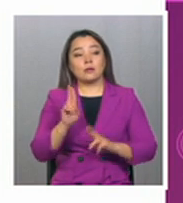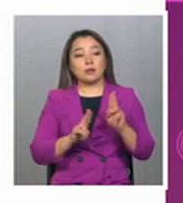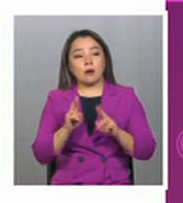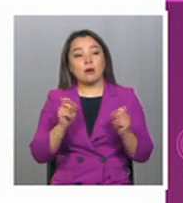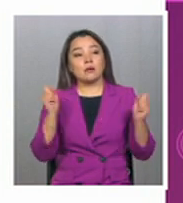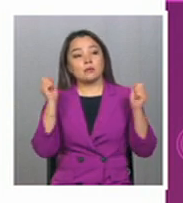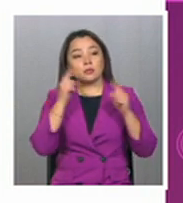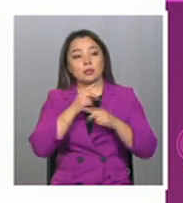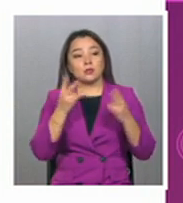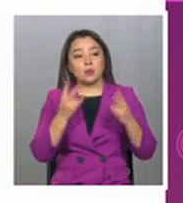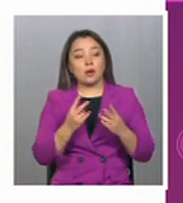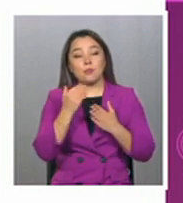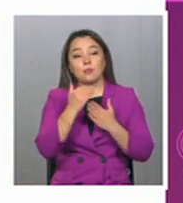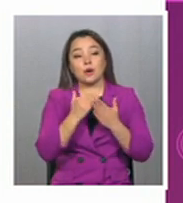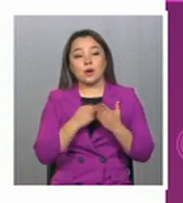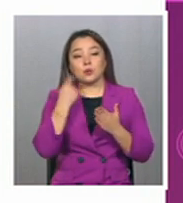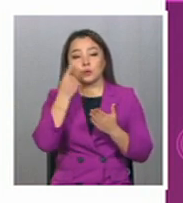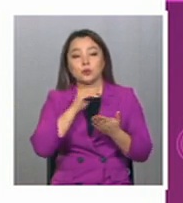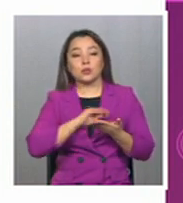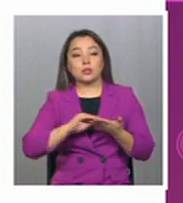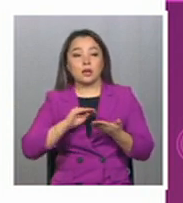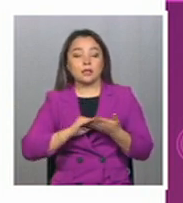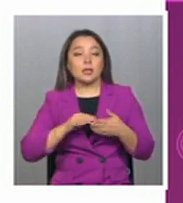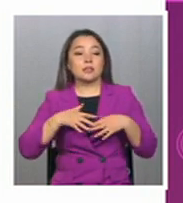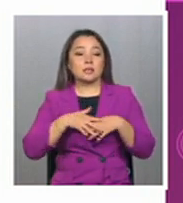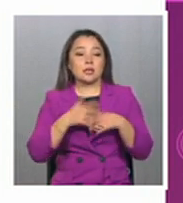анықтаңдар, баған түрінде есептеңдер.